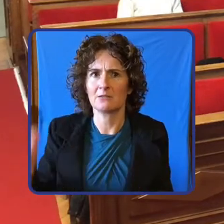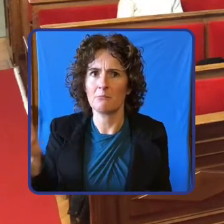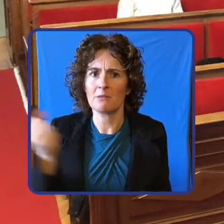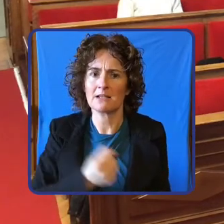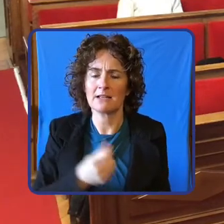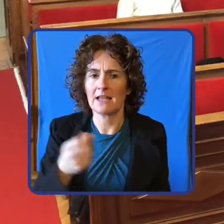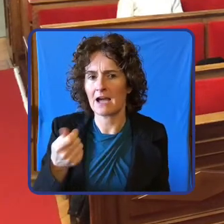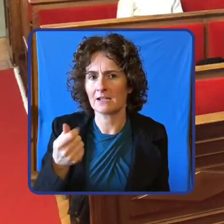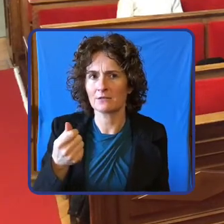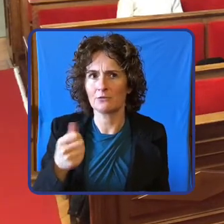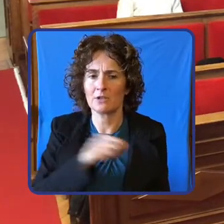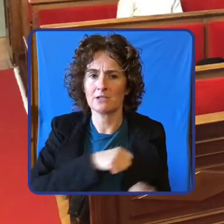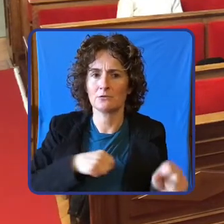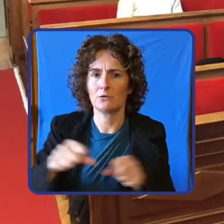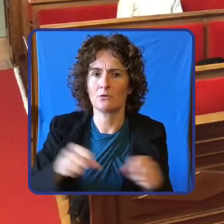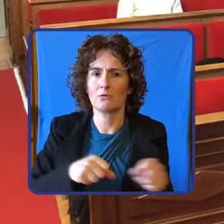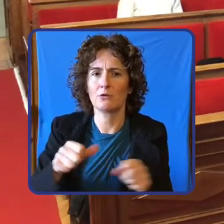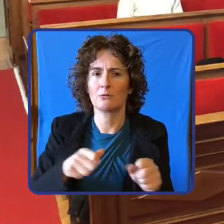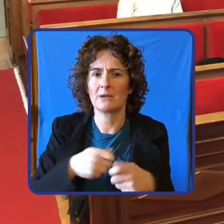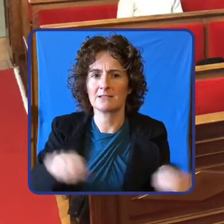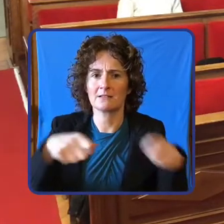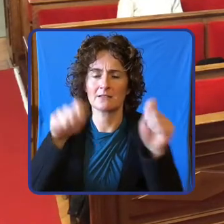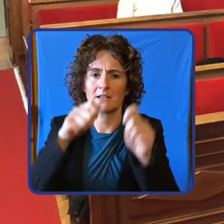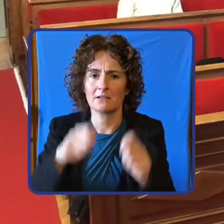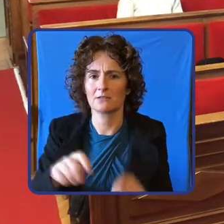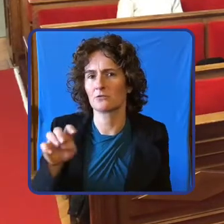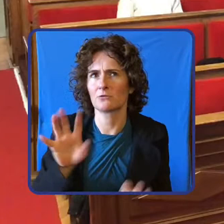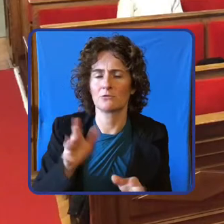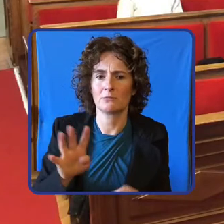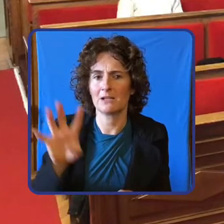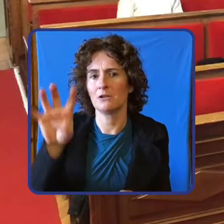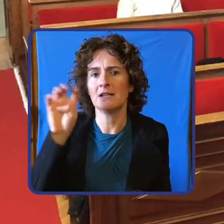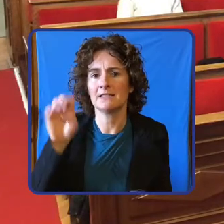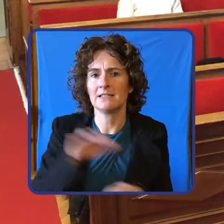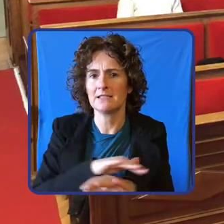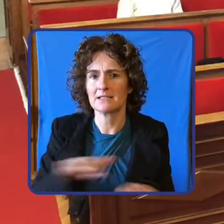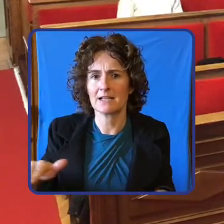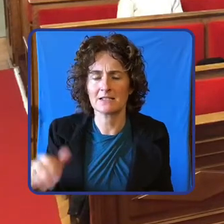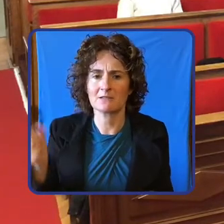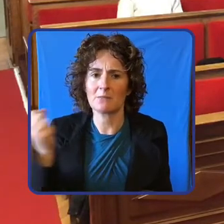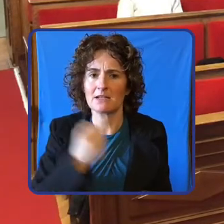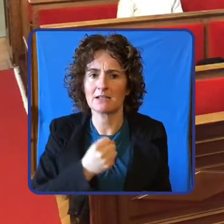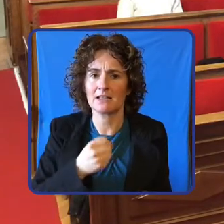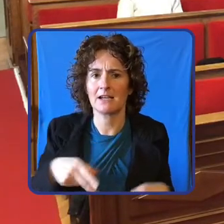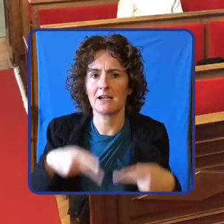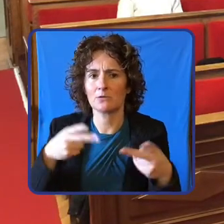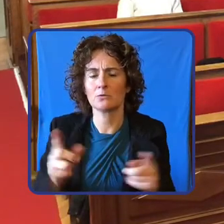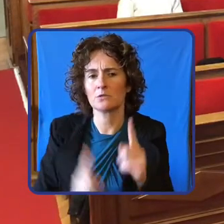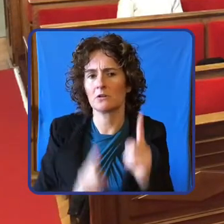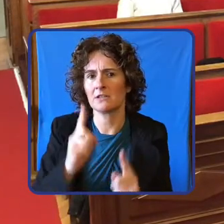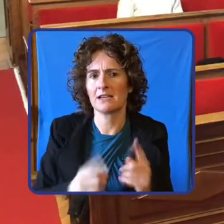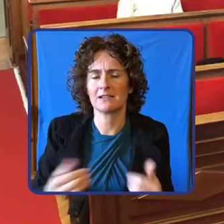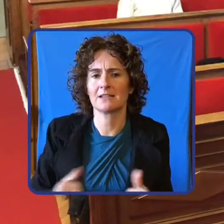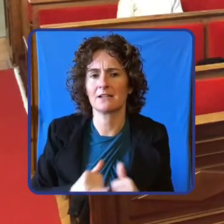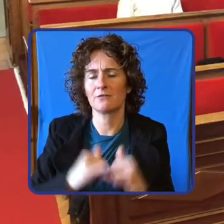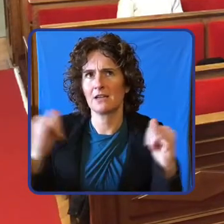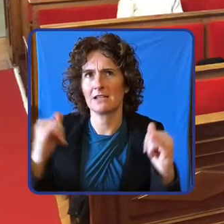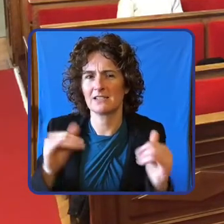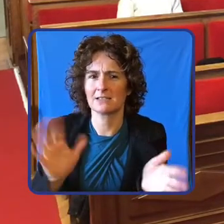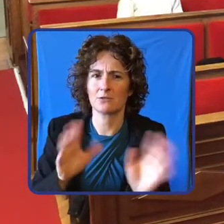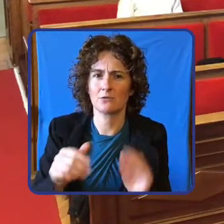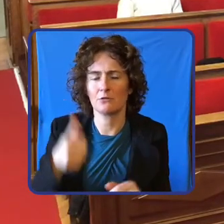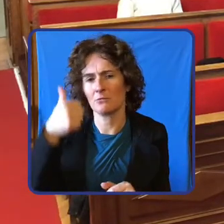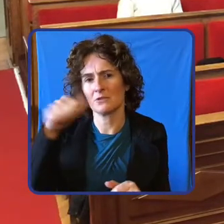fontosat. Ugye gyakorlatilag önkormányzati ingatlanok a nagyjából 400 millió forintot, utak, járdák kialakítására, fejlesztésére